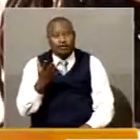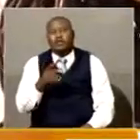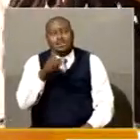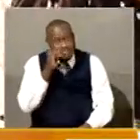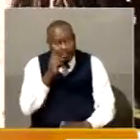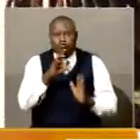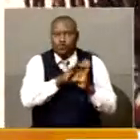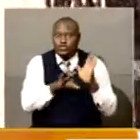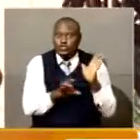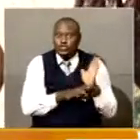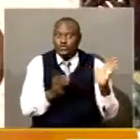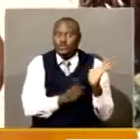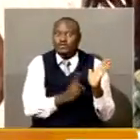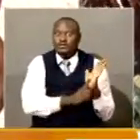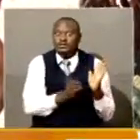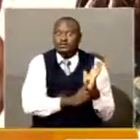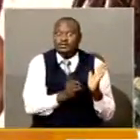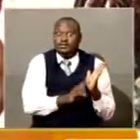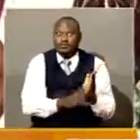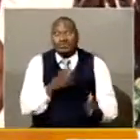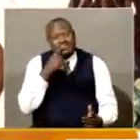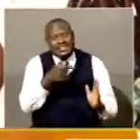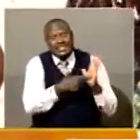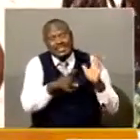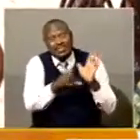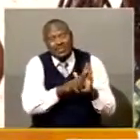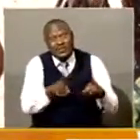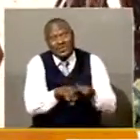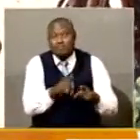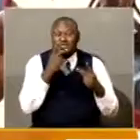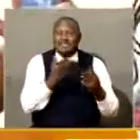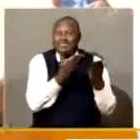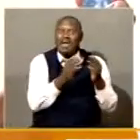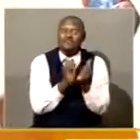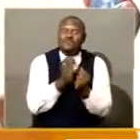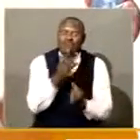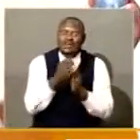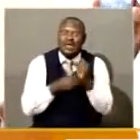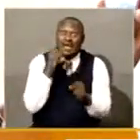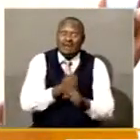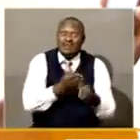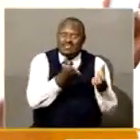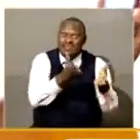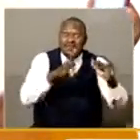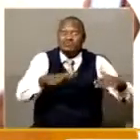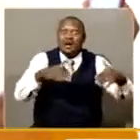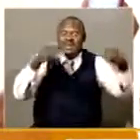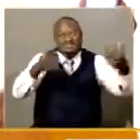musemateeka waffe na lino etteeka ebbago lino bali limaze emyaka 14 mu Palamenti